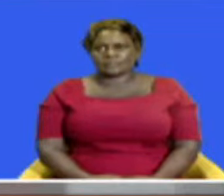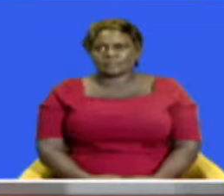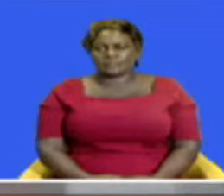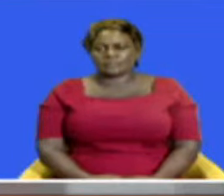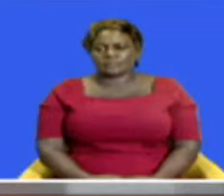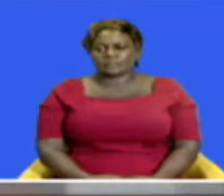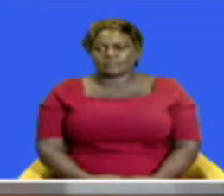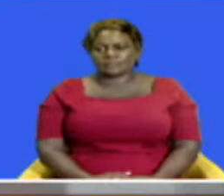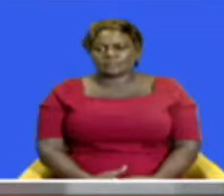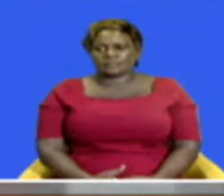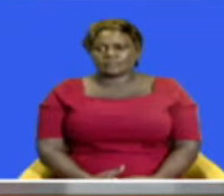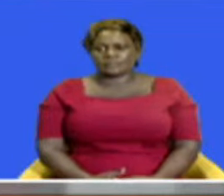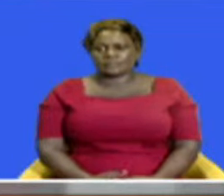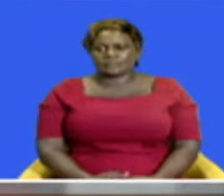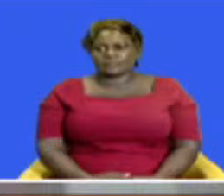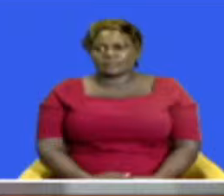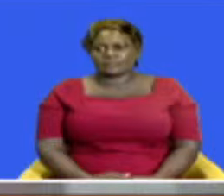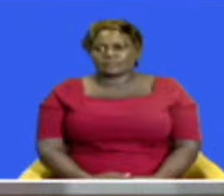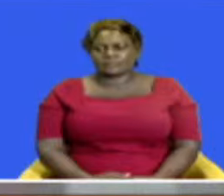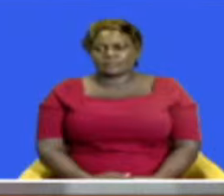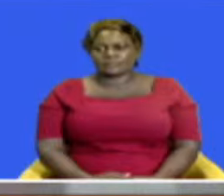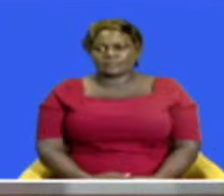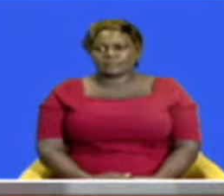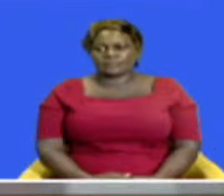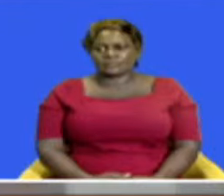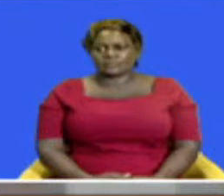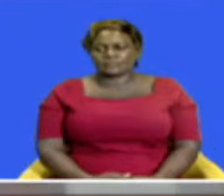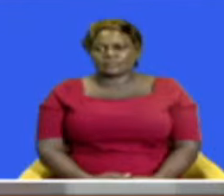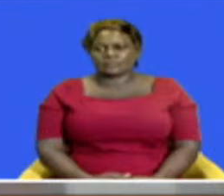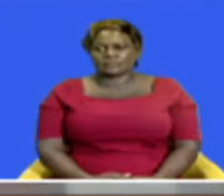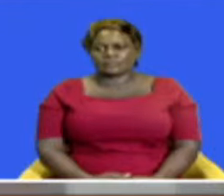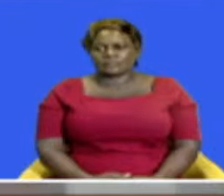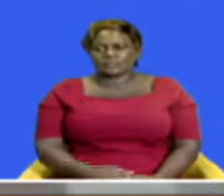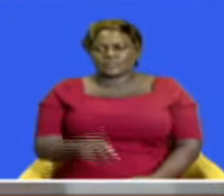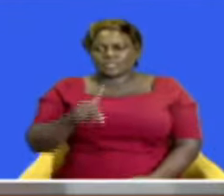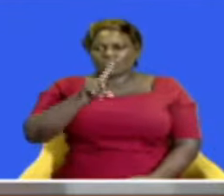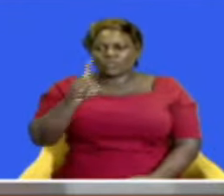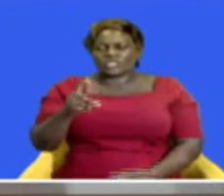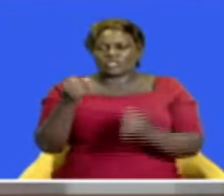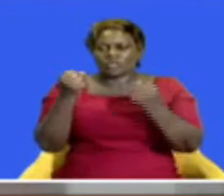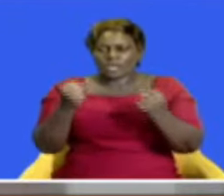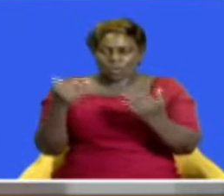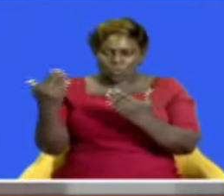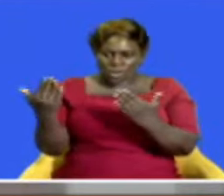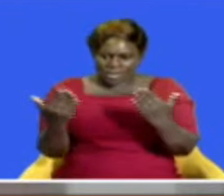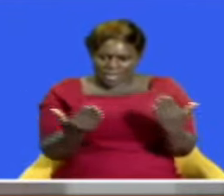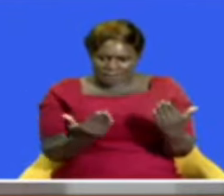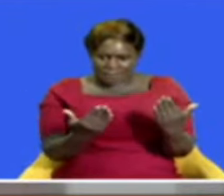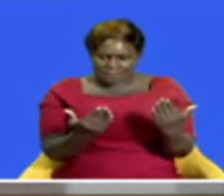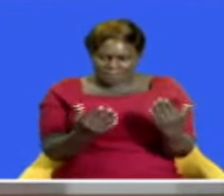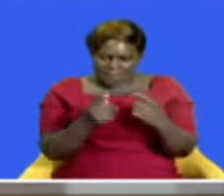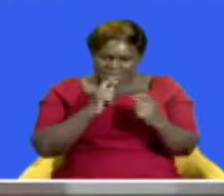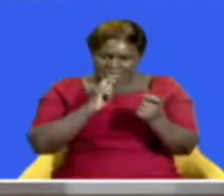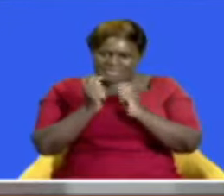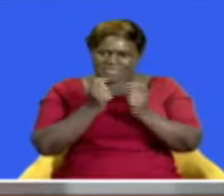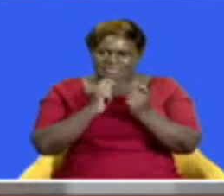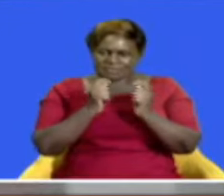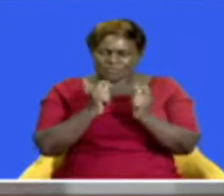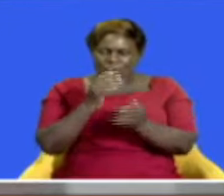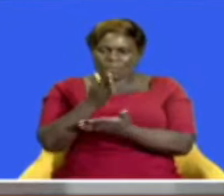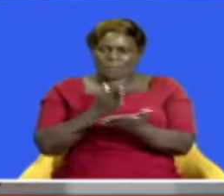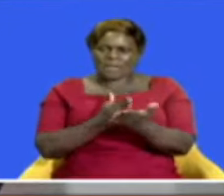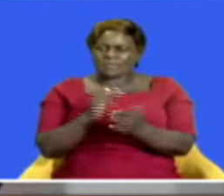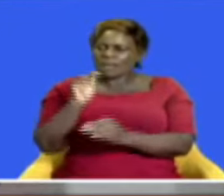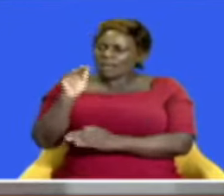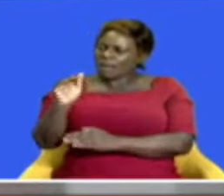Kwa sasa ukituma shilingi 100 na swali gumu hilo ambalo unauliza. Karibu mtazamaji, tuingie katika mahojiano yetu.